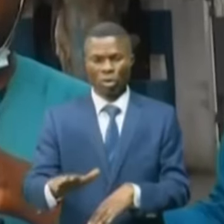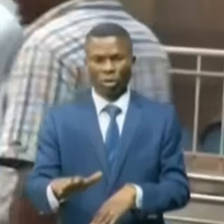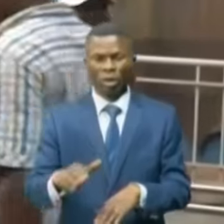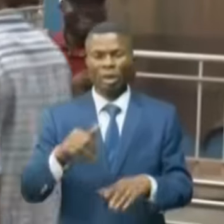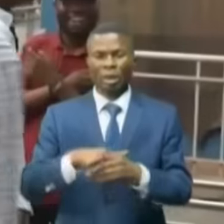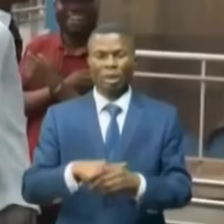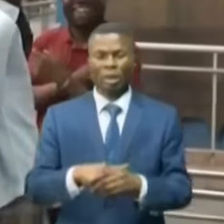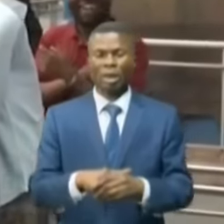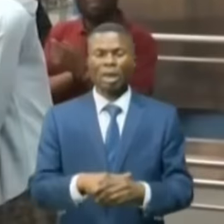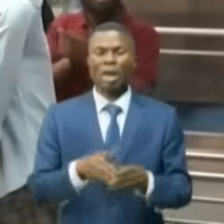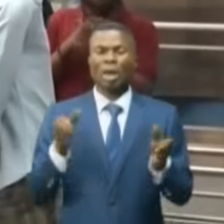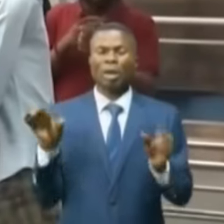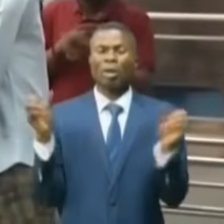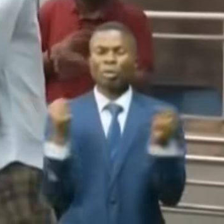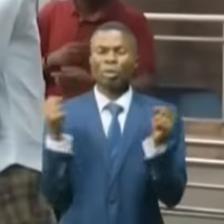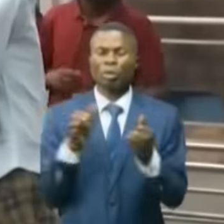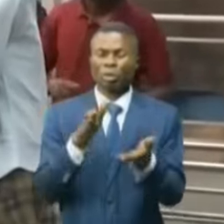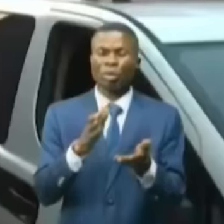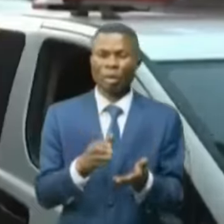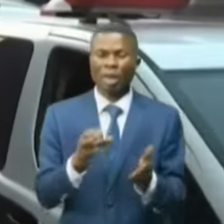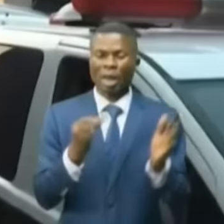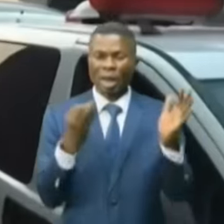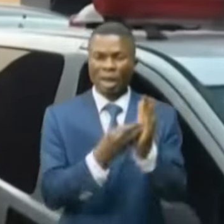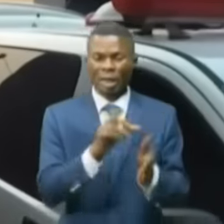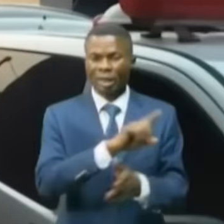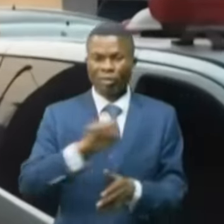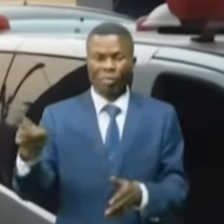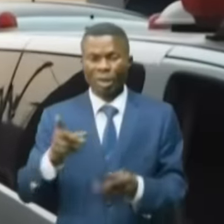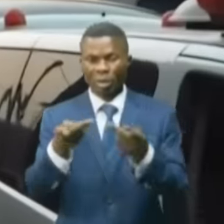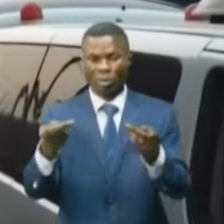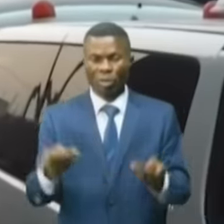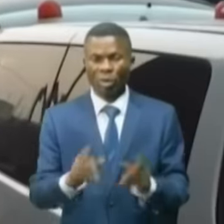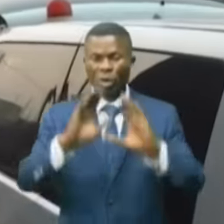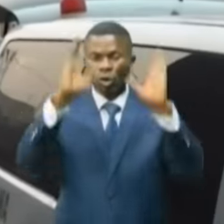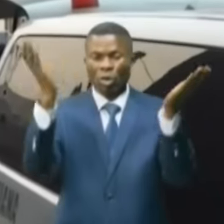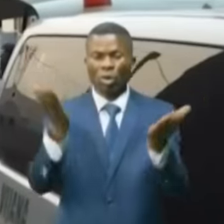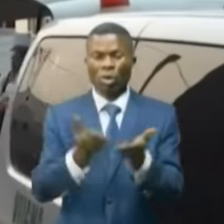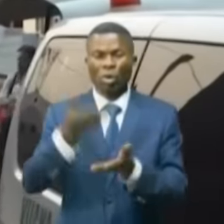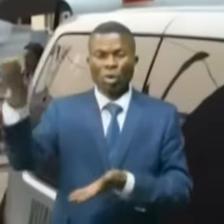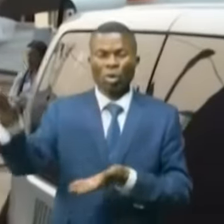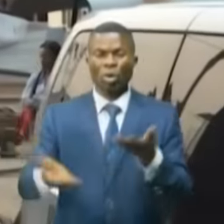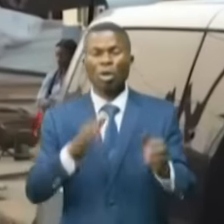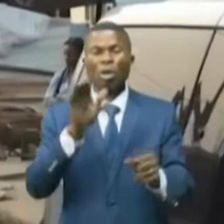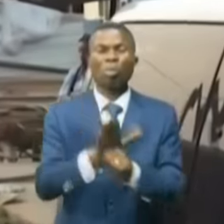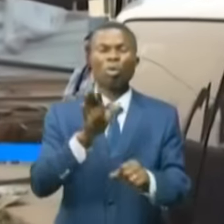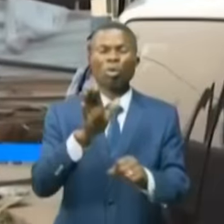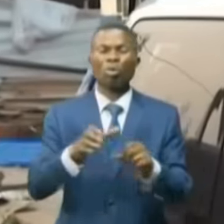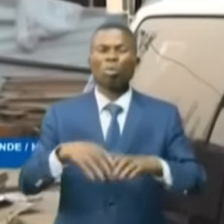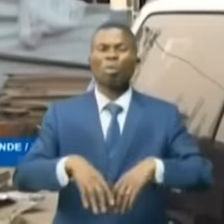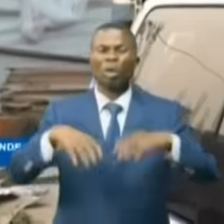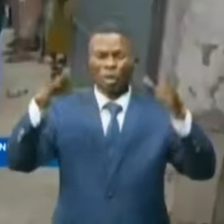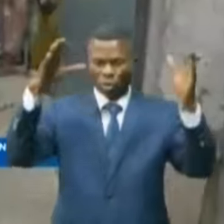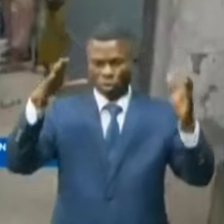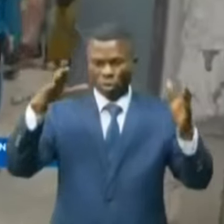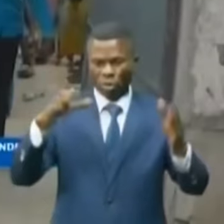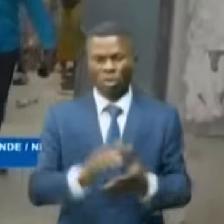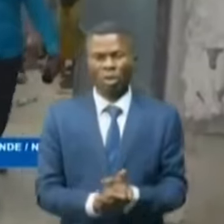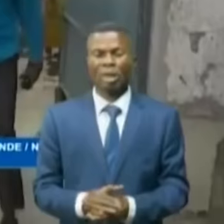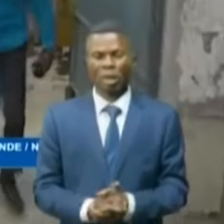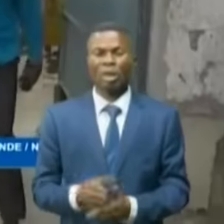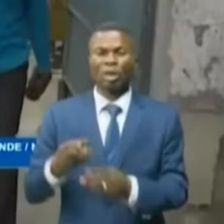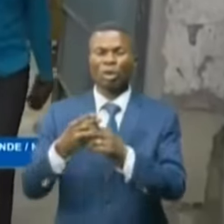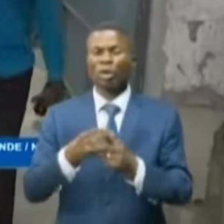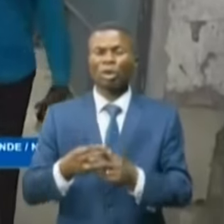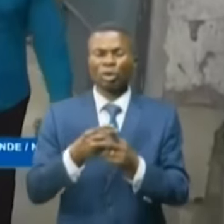la morgue. Avec de 80 000 places, le stade des Martyrs a reçu cette fois-ci un nombre plus élevé échappant au contrôle des